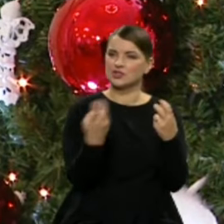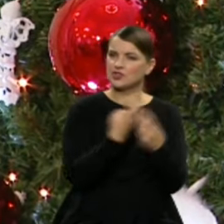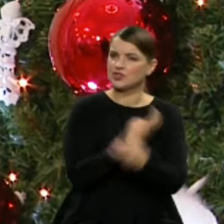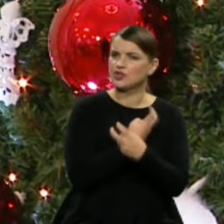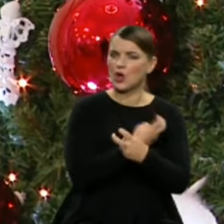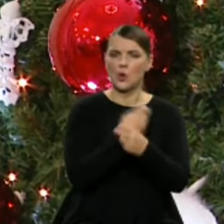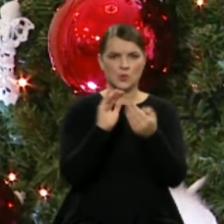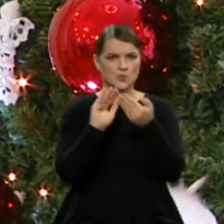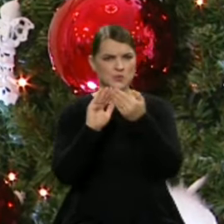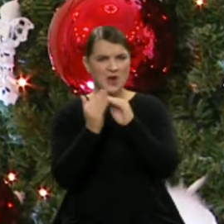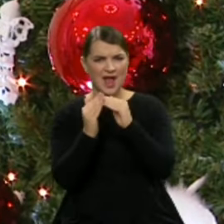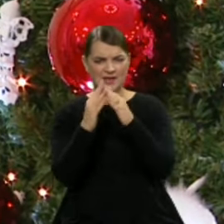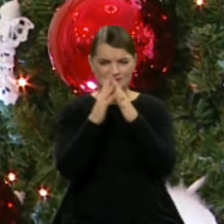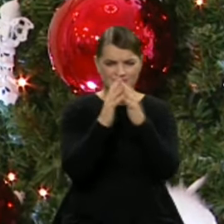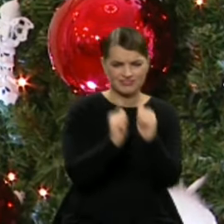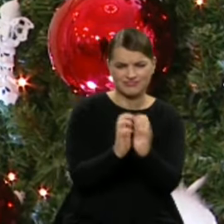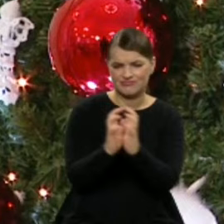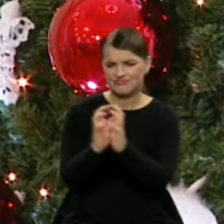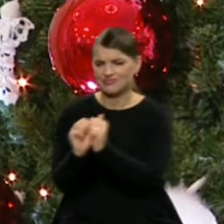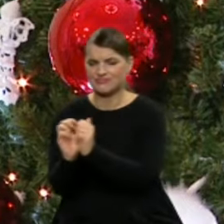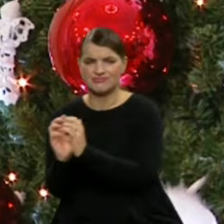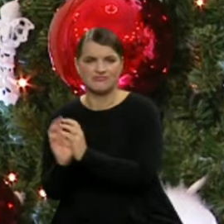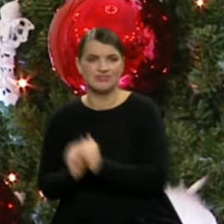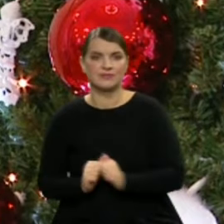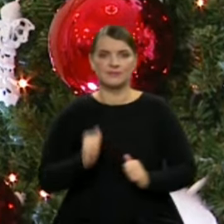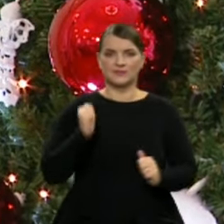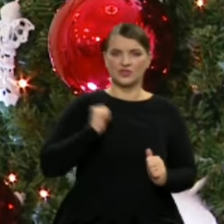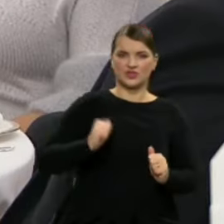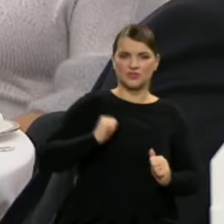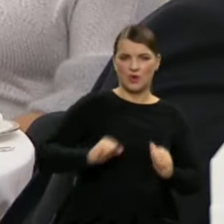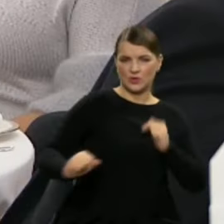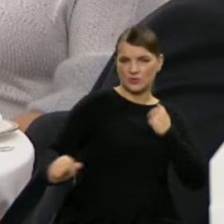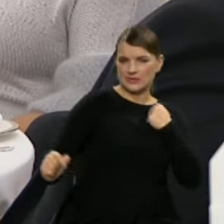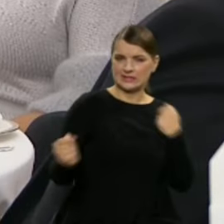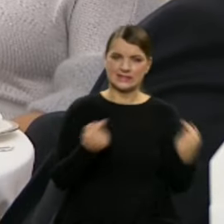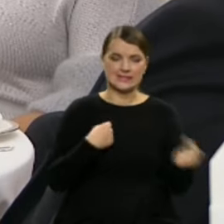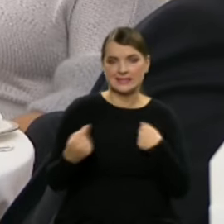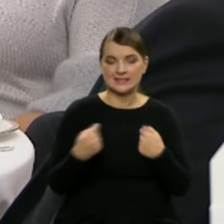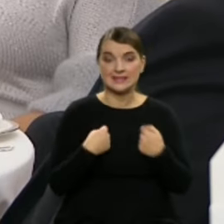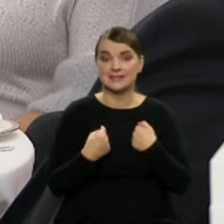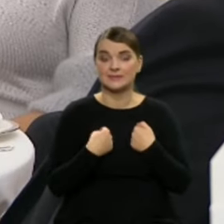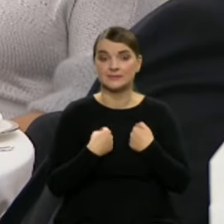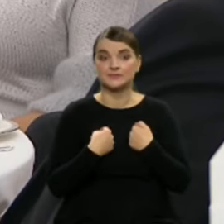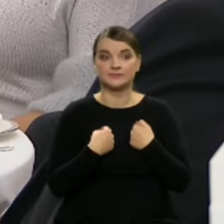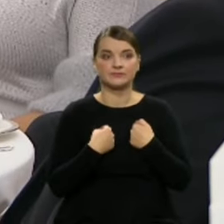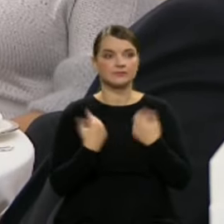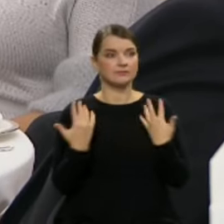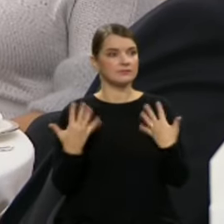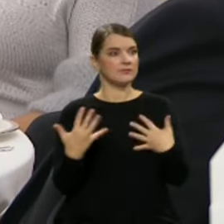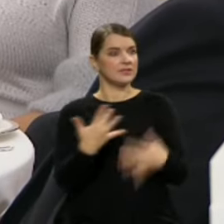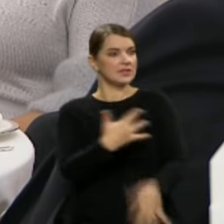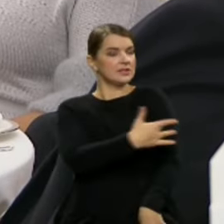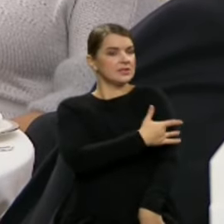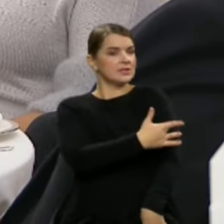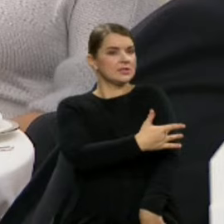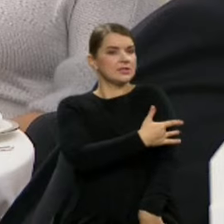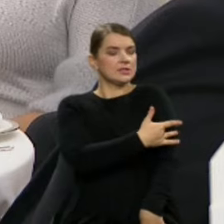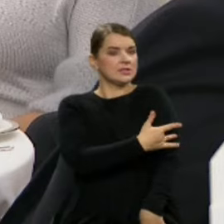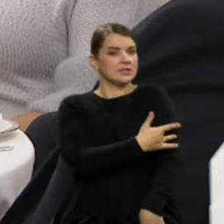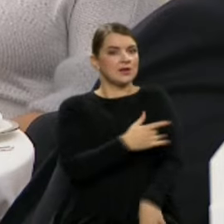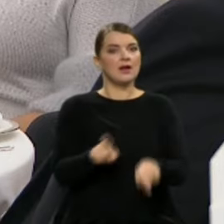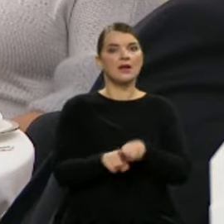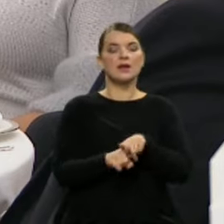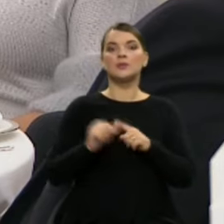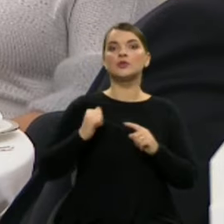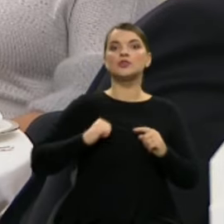sugriauti miestai ir gyvenimai, išniekintas žmogus. Tai tokia galia, iš kurios išplėsti